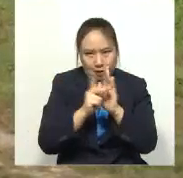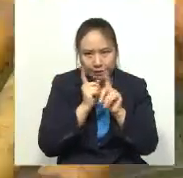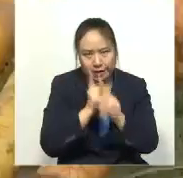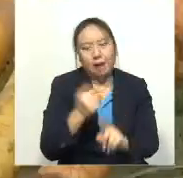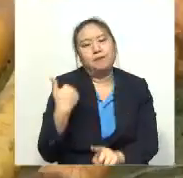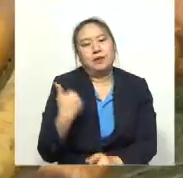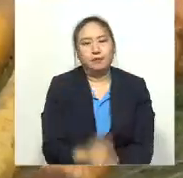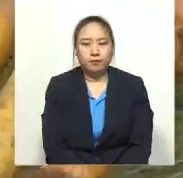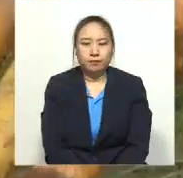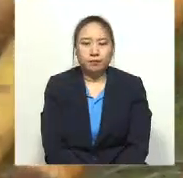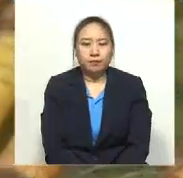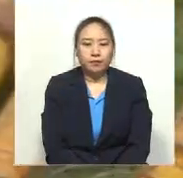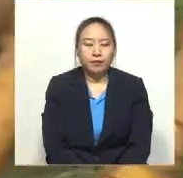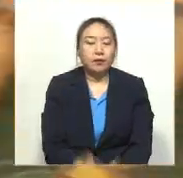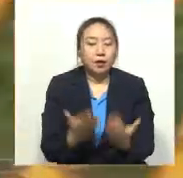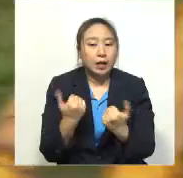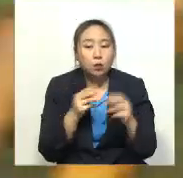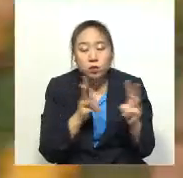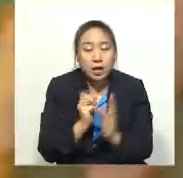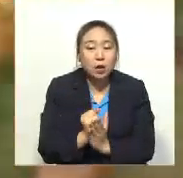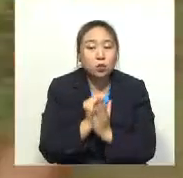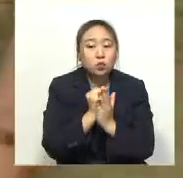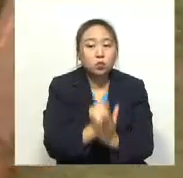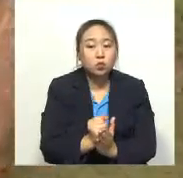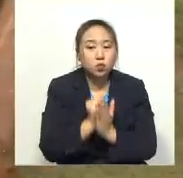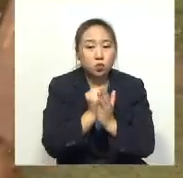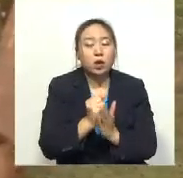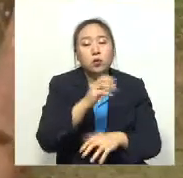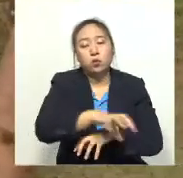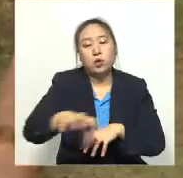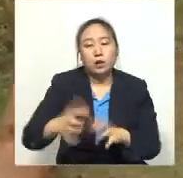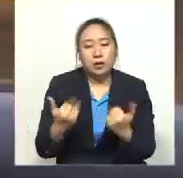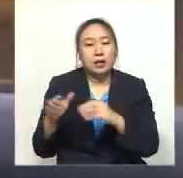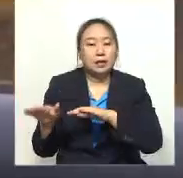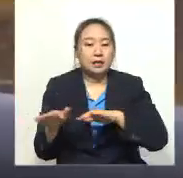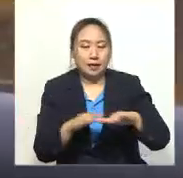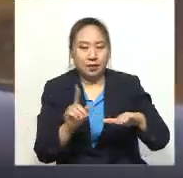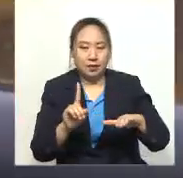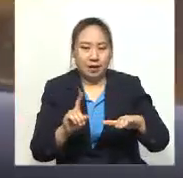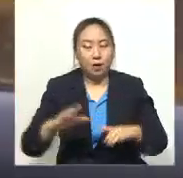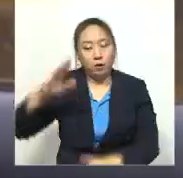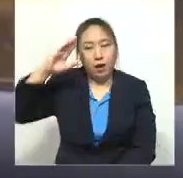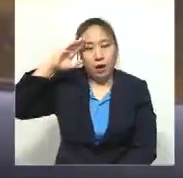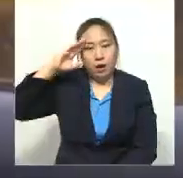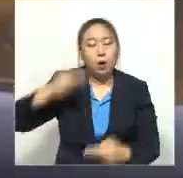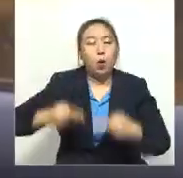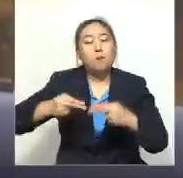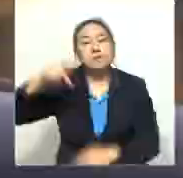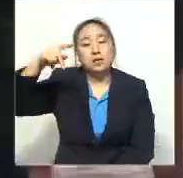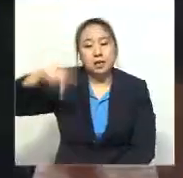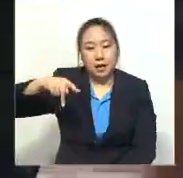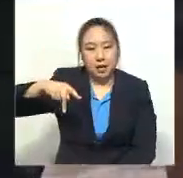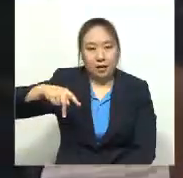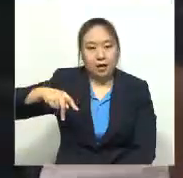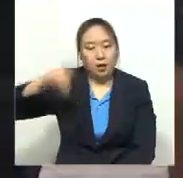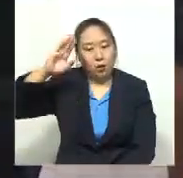องขณะที่แนวทางให้การช่วยเหลือในหน่วยงานที่กำลังเตรียมความพร้อมคือกองร้อยฝึกรบพิเศษที่1กองทัพ